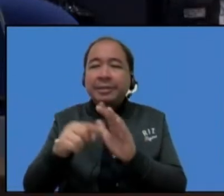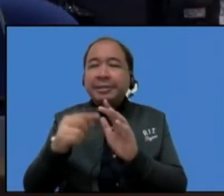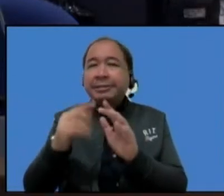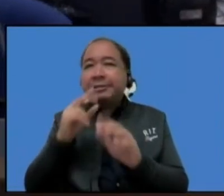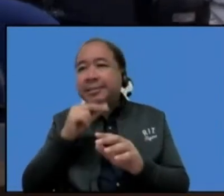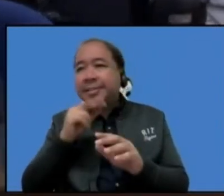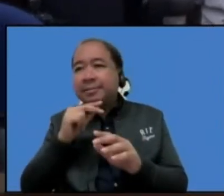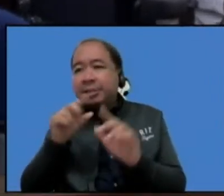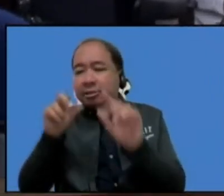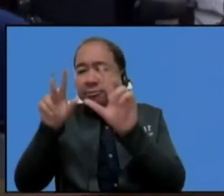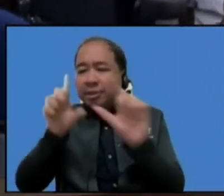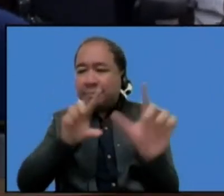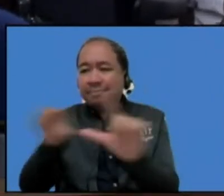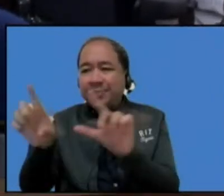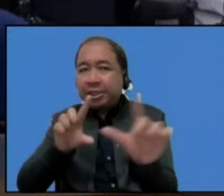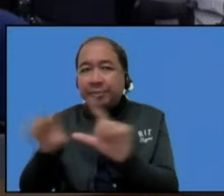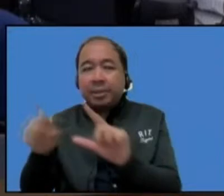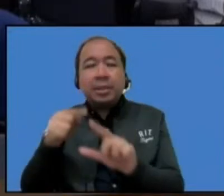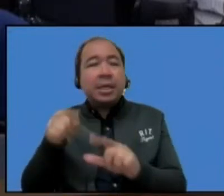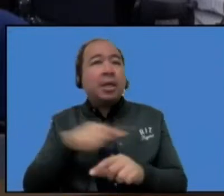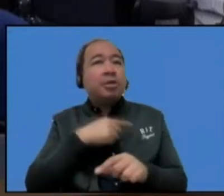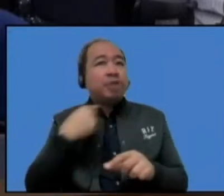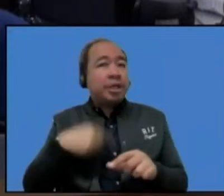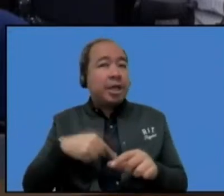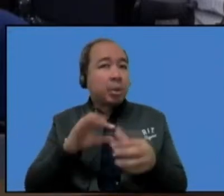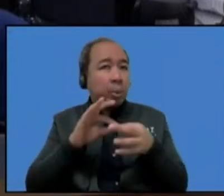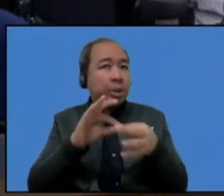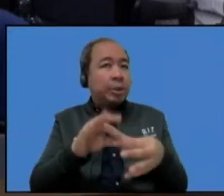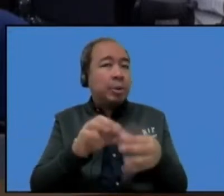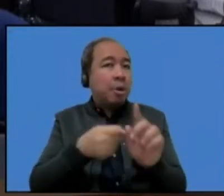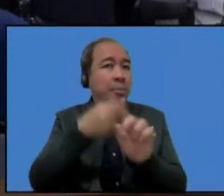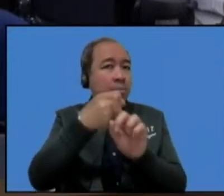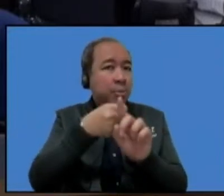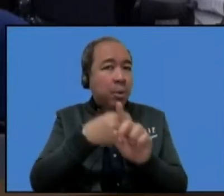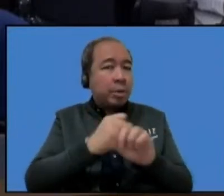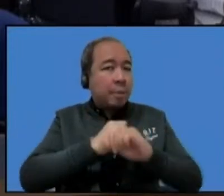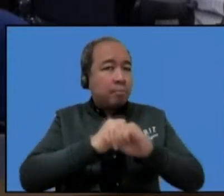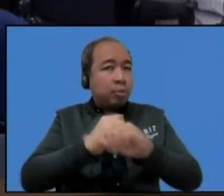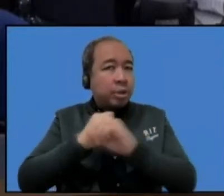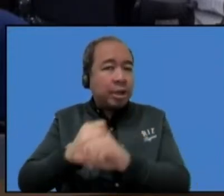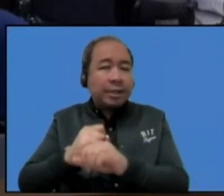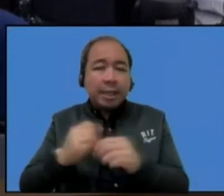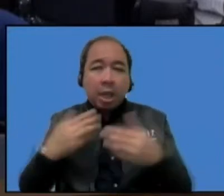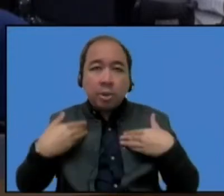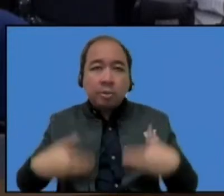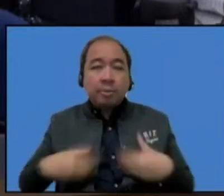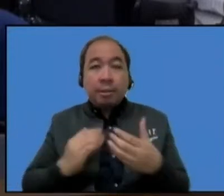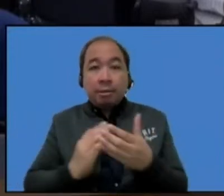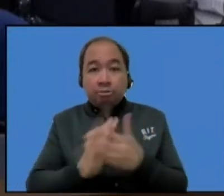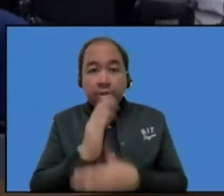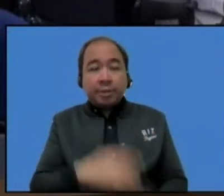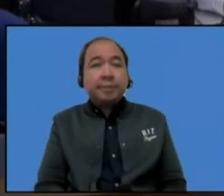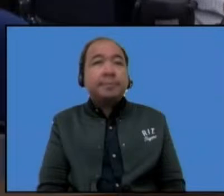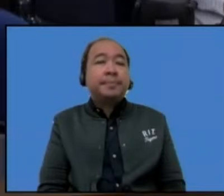持全面促进和保护各类人权。 加强国际对话合作和协调配